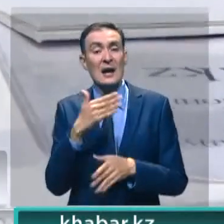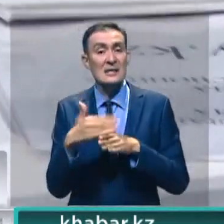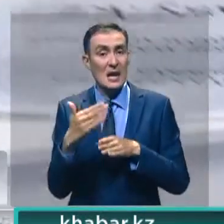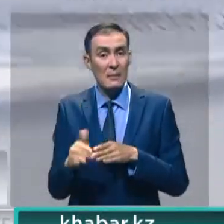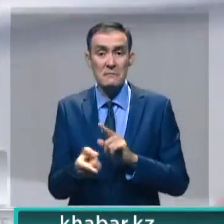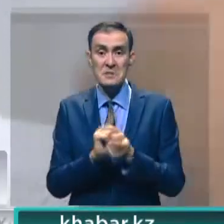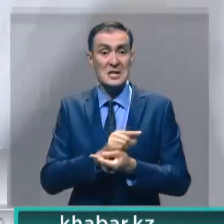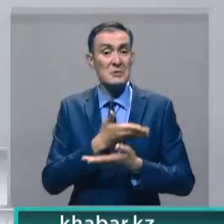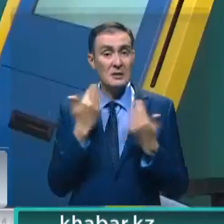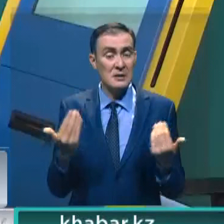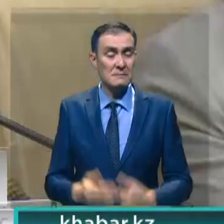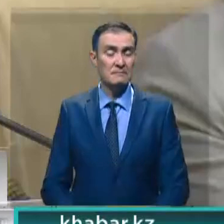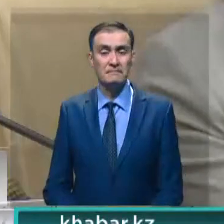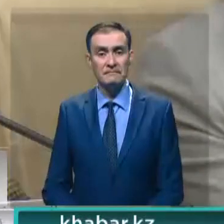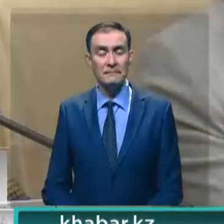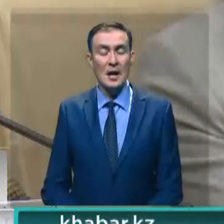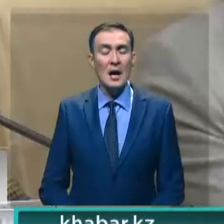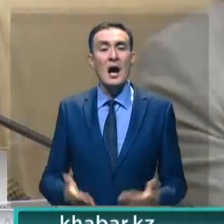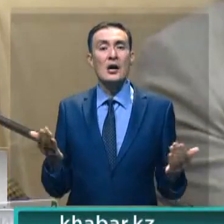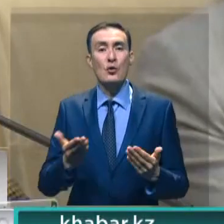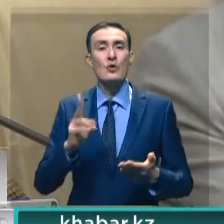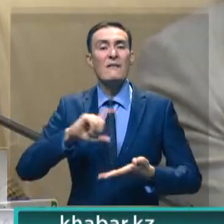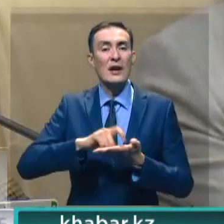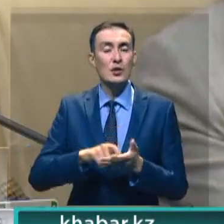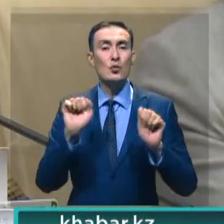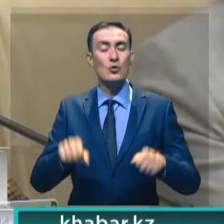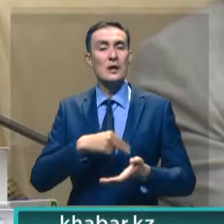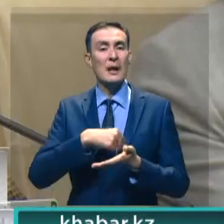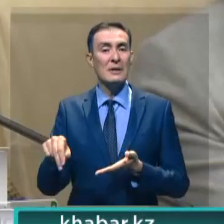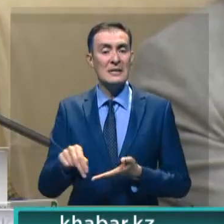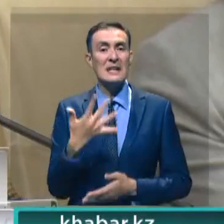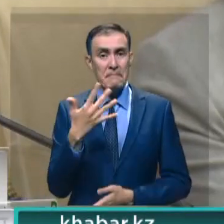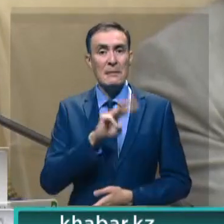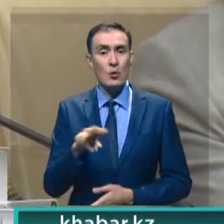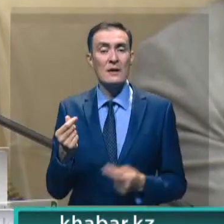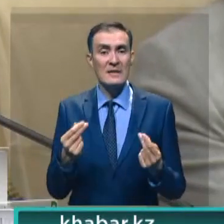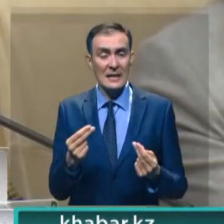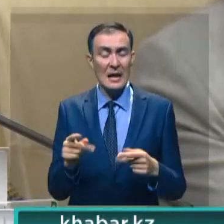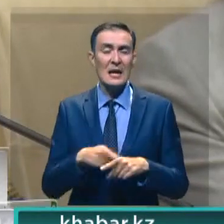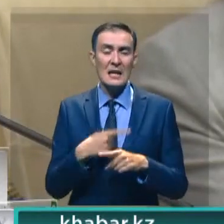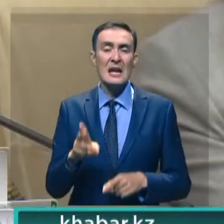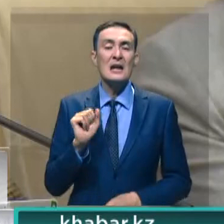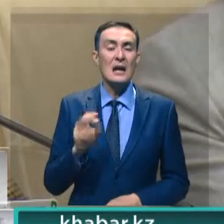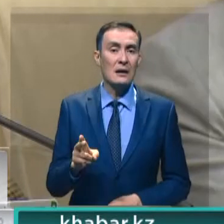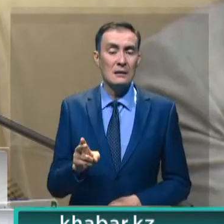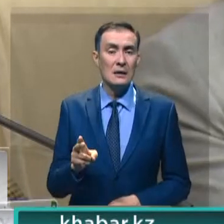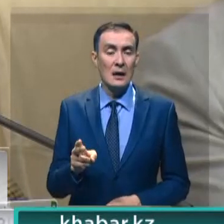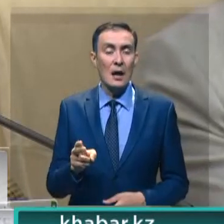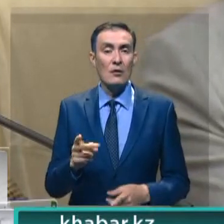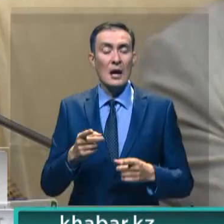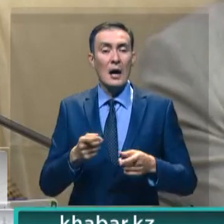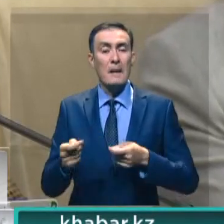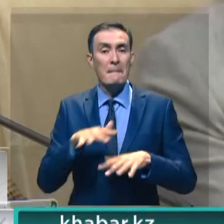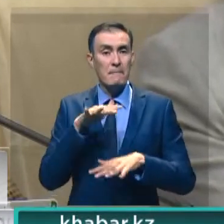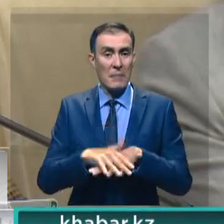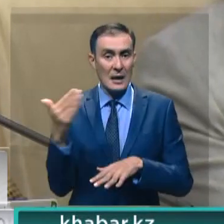не изменилось. Какую квартиру можно будет приобрести за 5 миллионов тенге или каким образом оператору